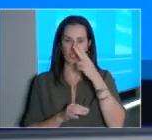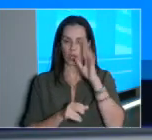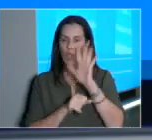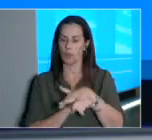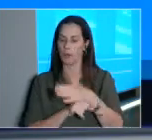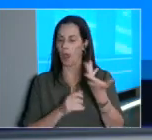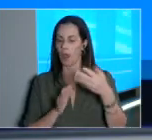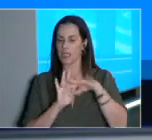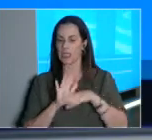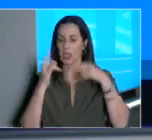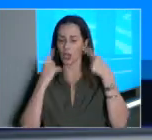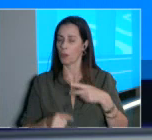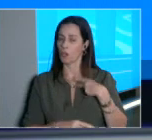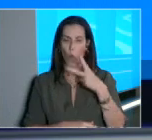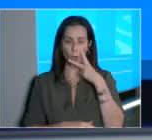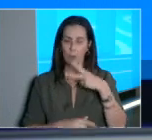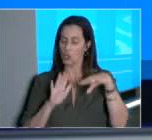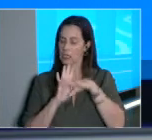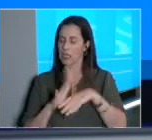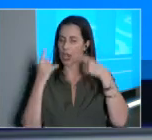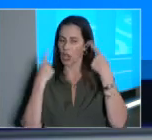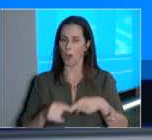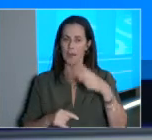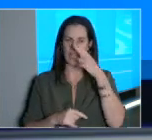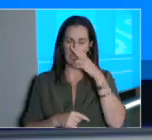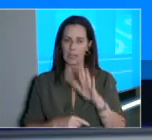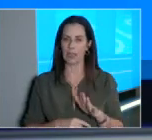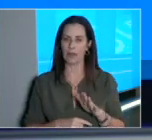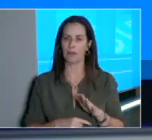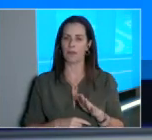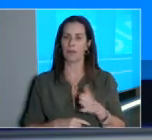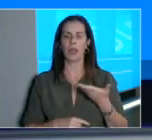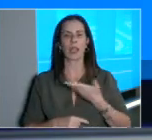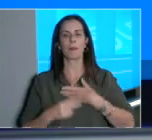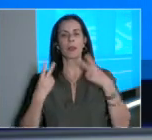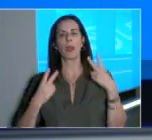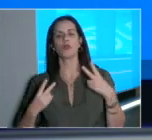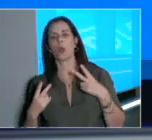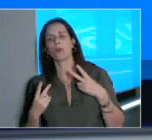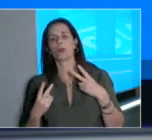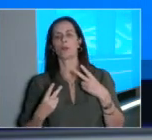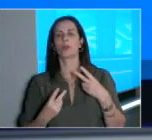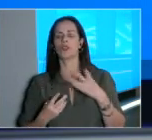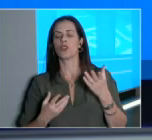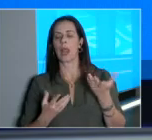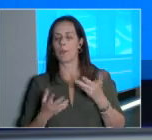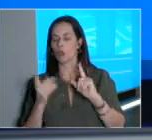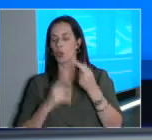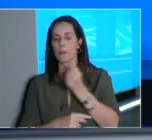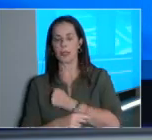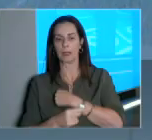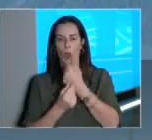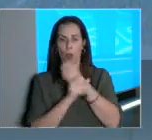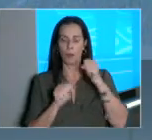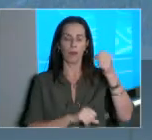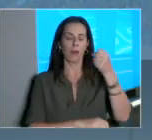על סדר היום. ואנחנו רואים פה שסדר היום מנסה... לקבל משמעות של יחסי חילונים דתיים. דת